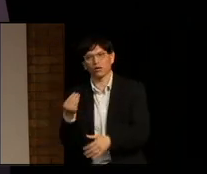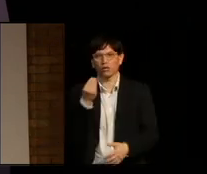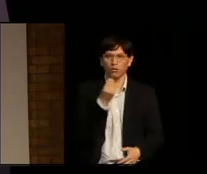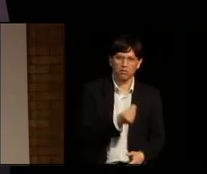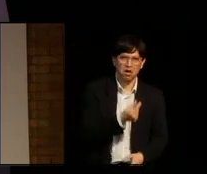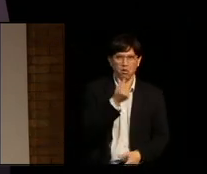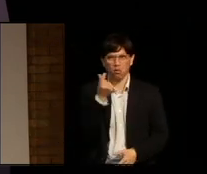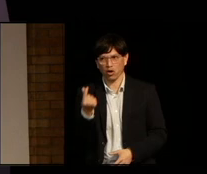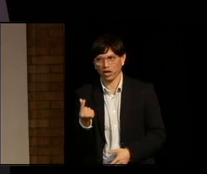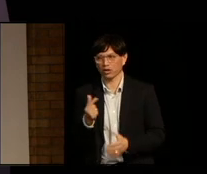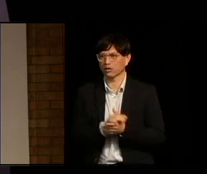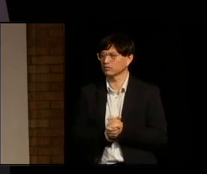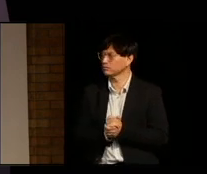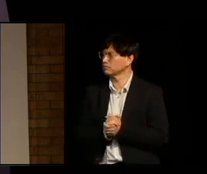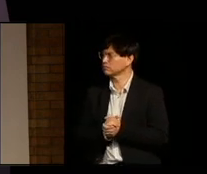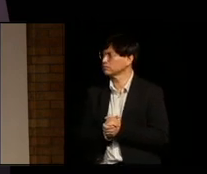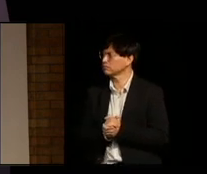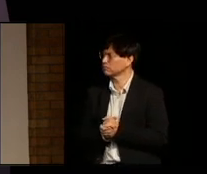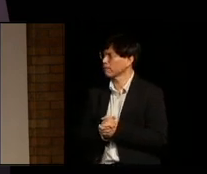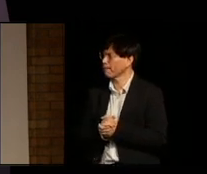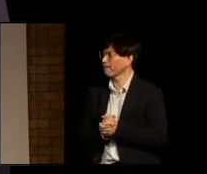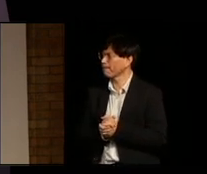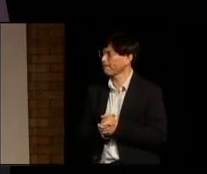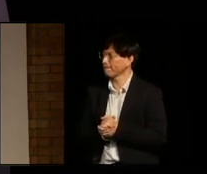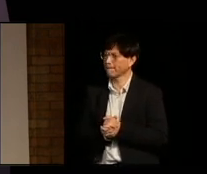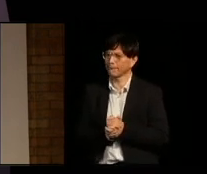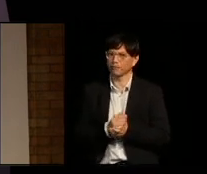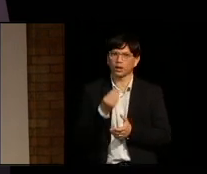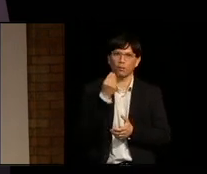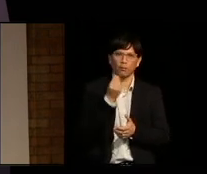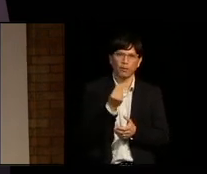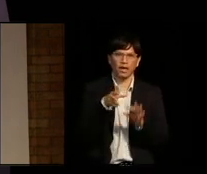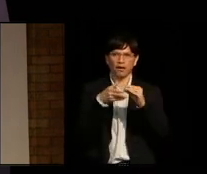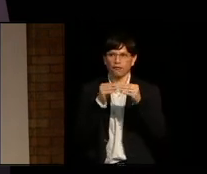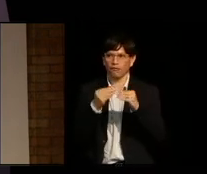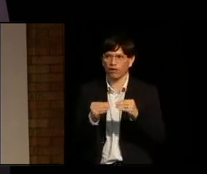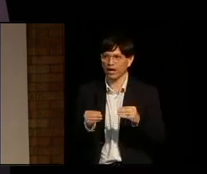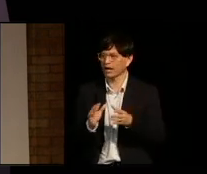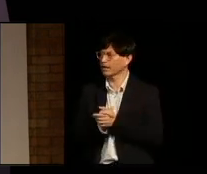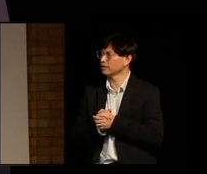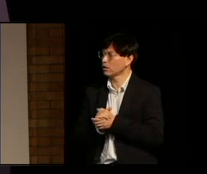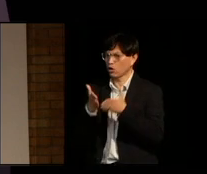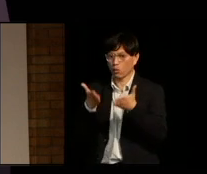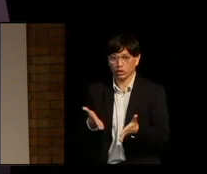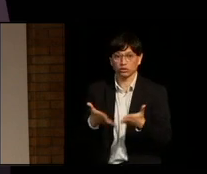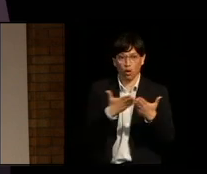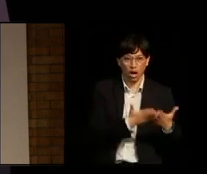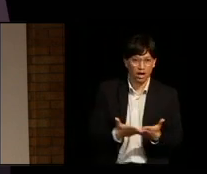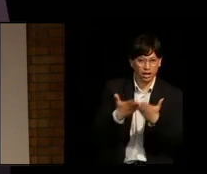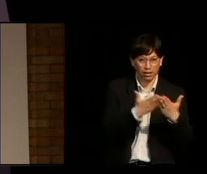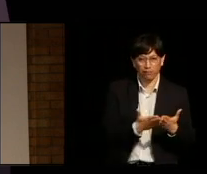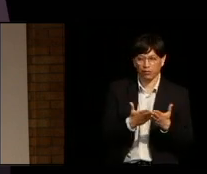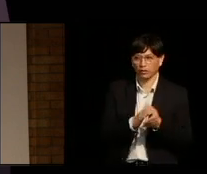pochino Mh con la nostra esperienza eh per fare Eh questo vademecum